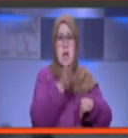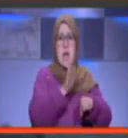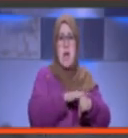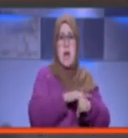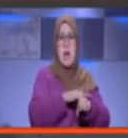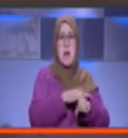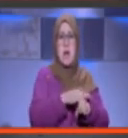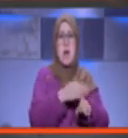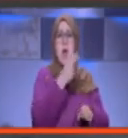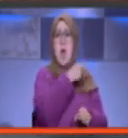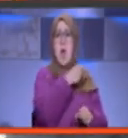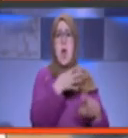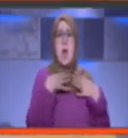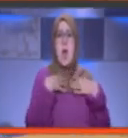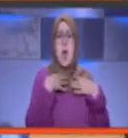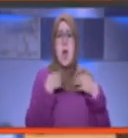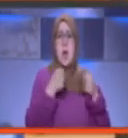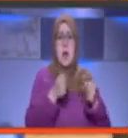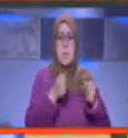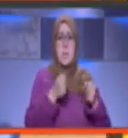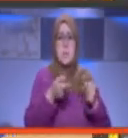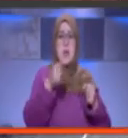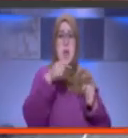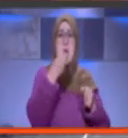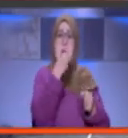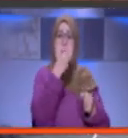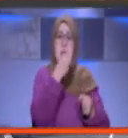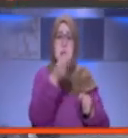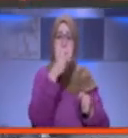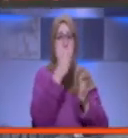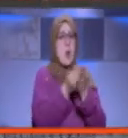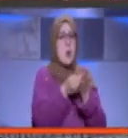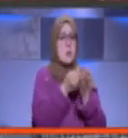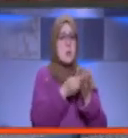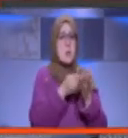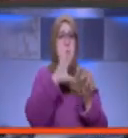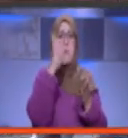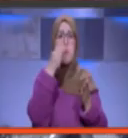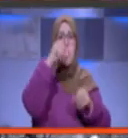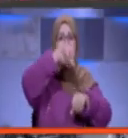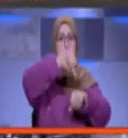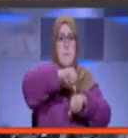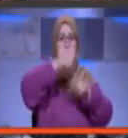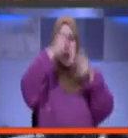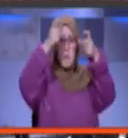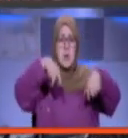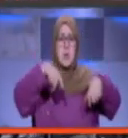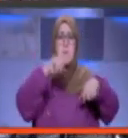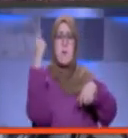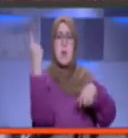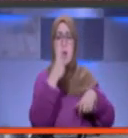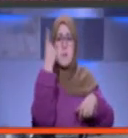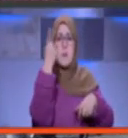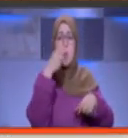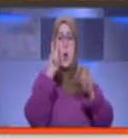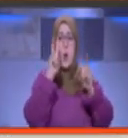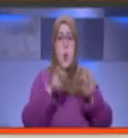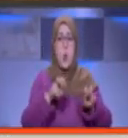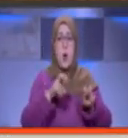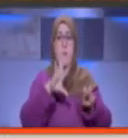الغذائي والاقتصادات في كافة أنحاء العالم بسبب القيود المفروضة على العمل والتنقل والأنشطة